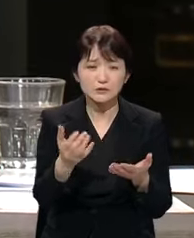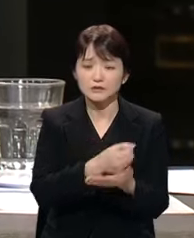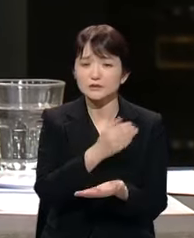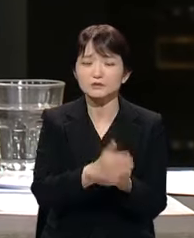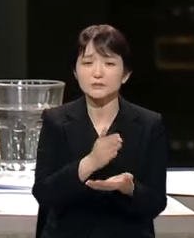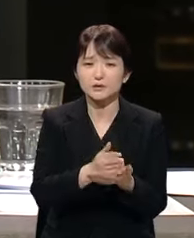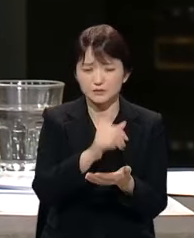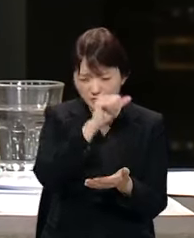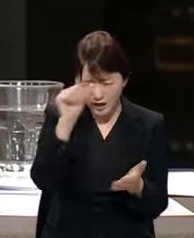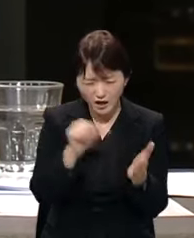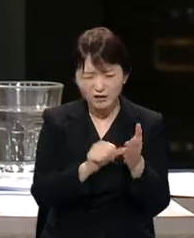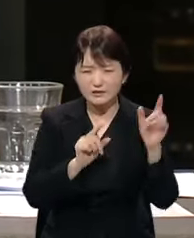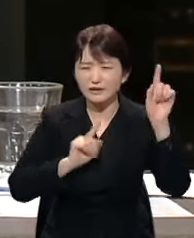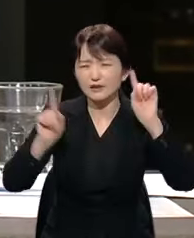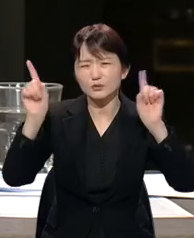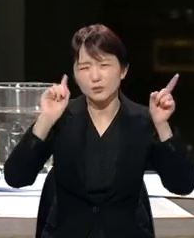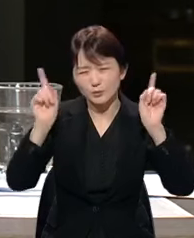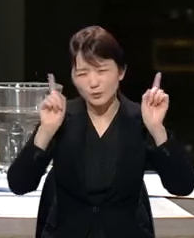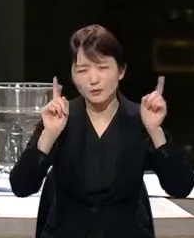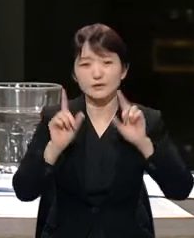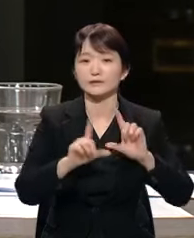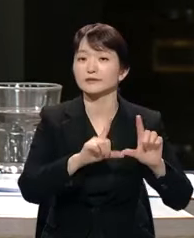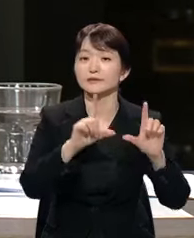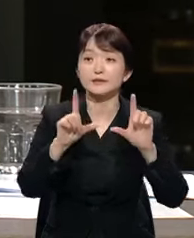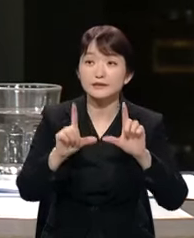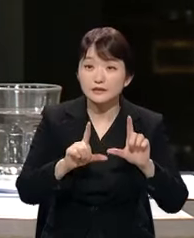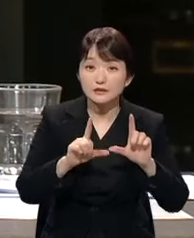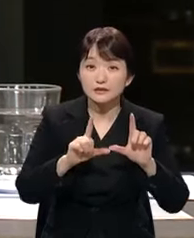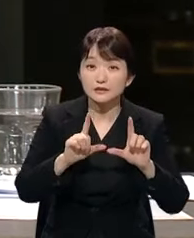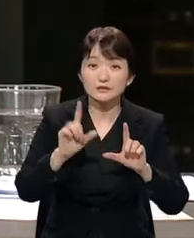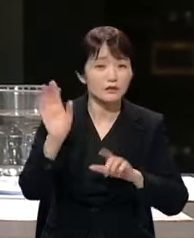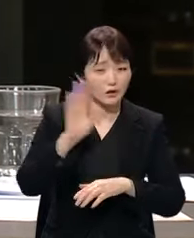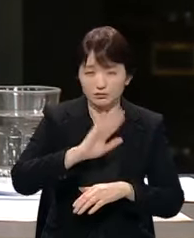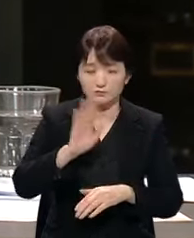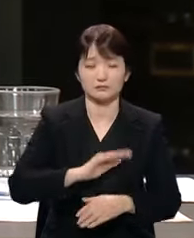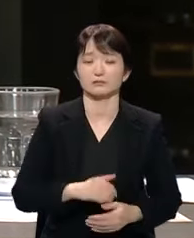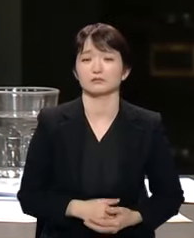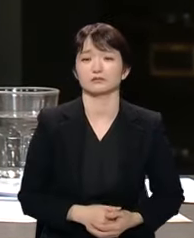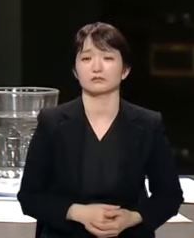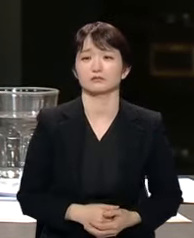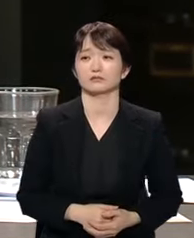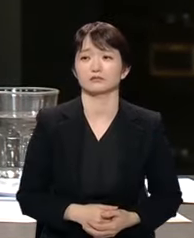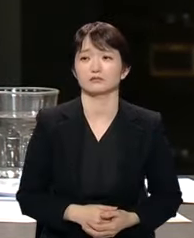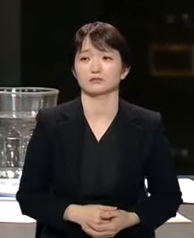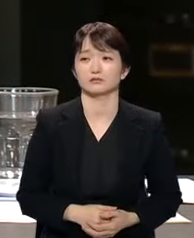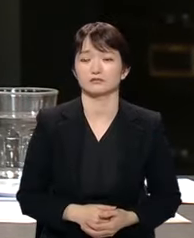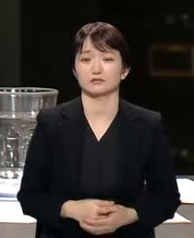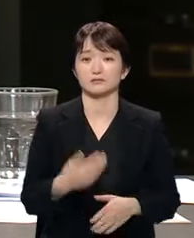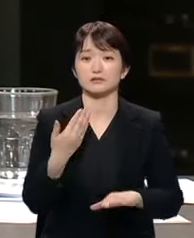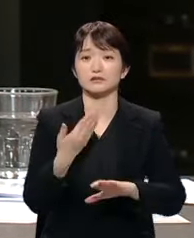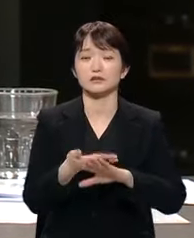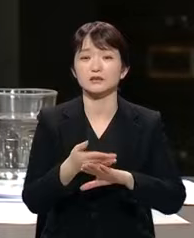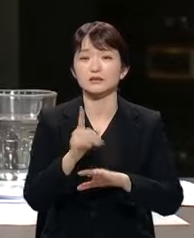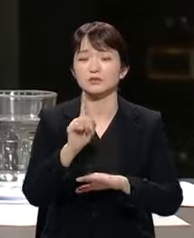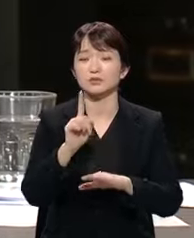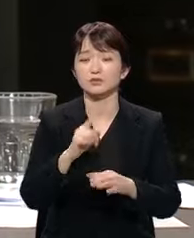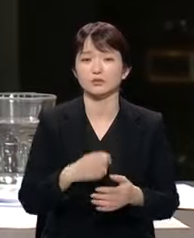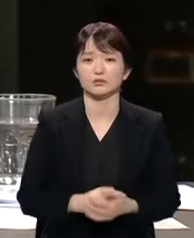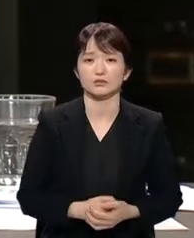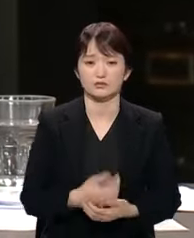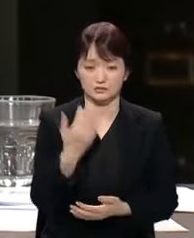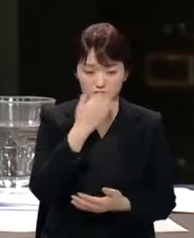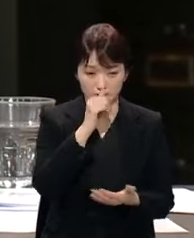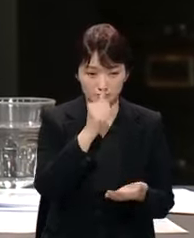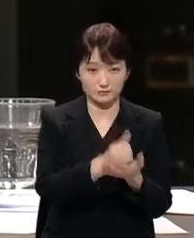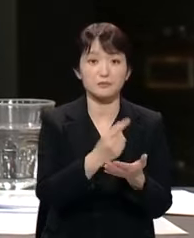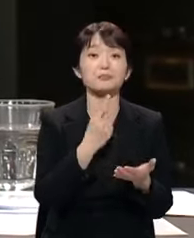그냥 놀다가 놀면서 살아라라고 하는 건 아니지만 그렇습니다. 예. 다른 건 몰라도 성범죄